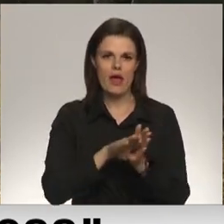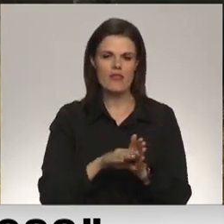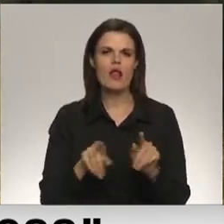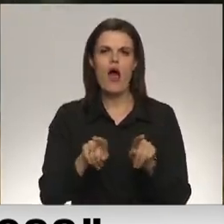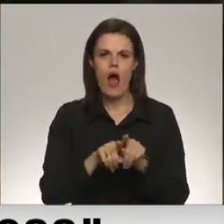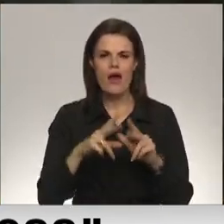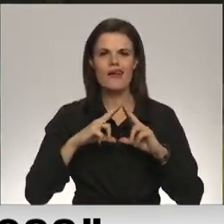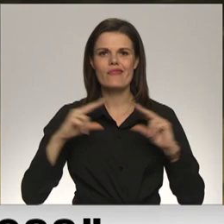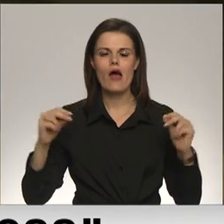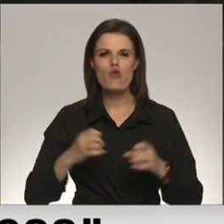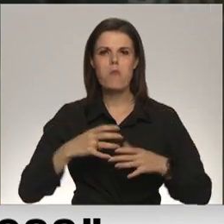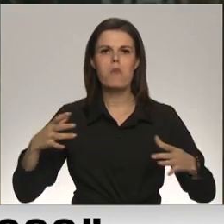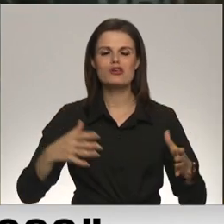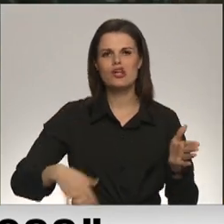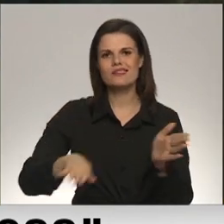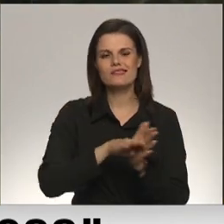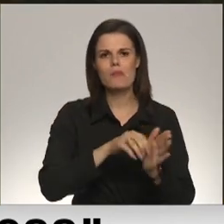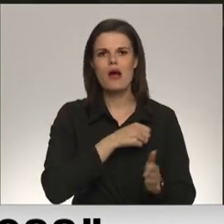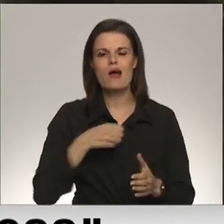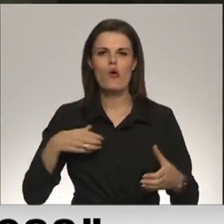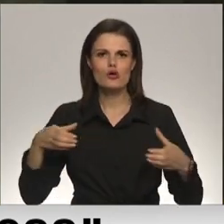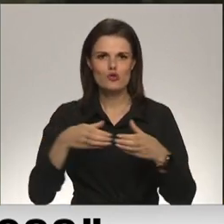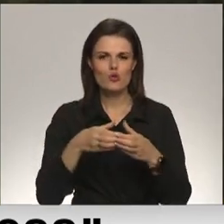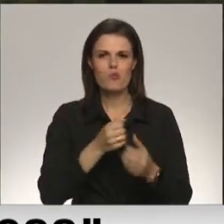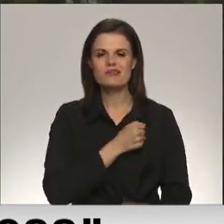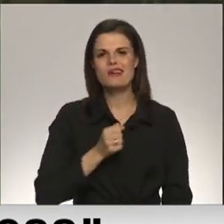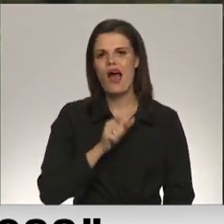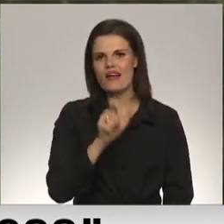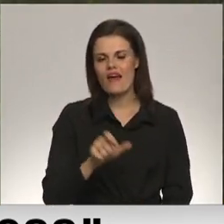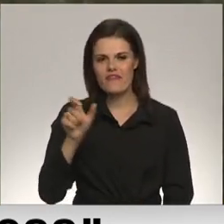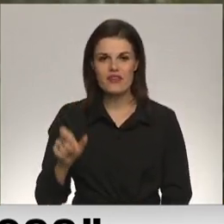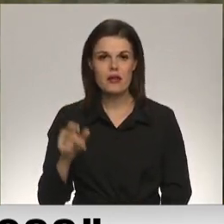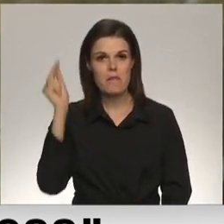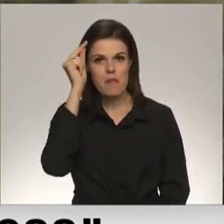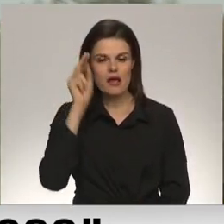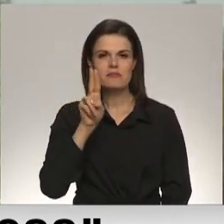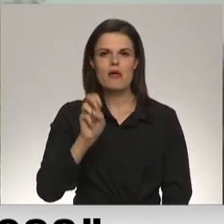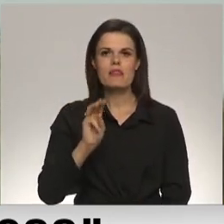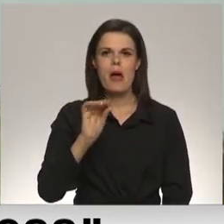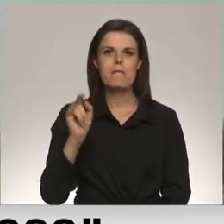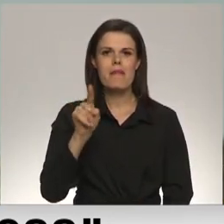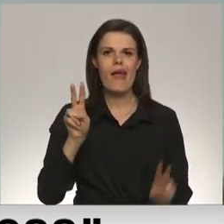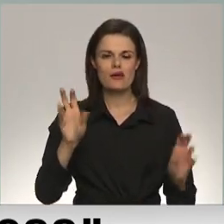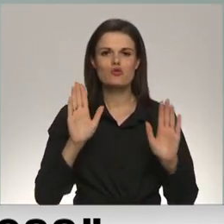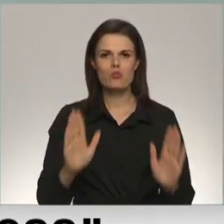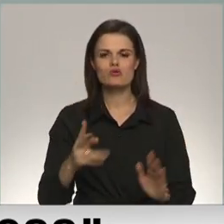arī NATO paplašinātās klātbūtnes kaujas grupas karavīri. Mācības Namejs šogad notiks divos posmos.